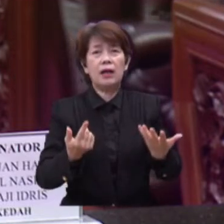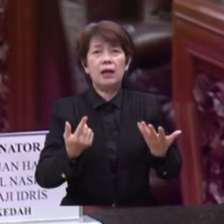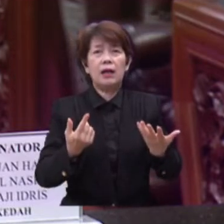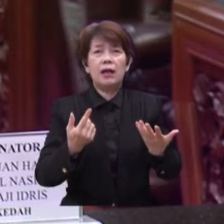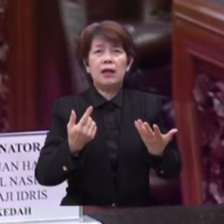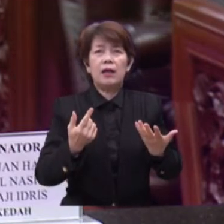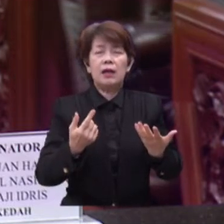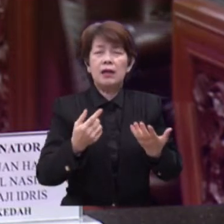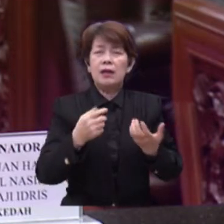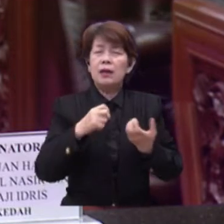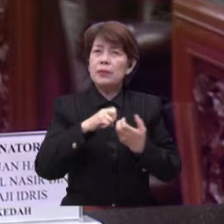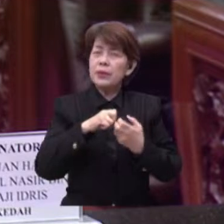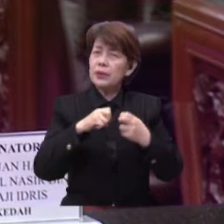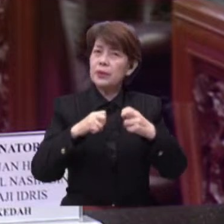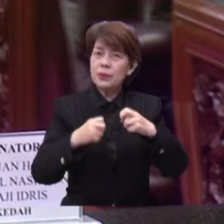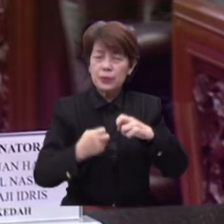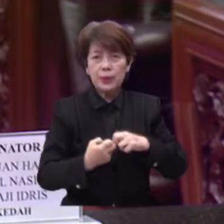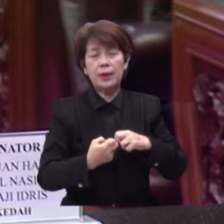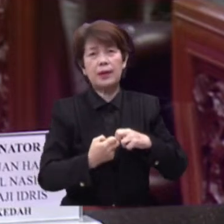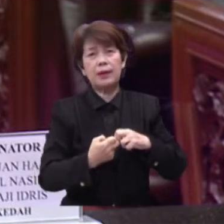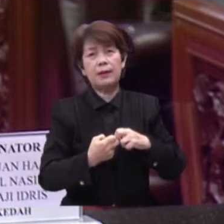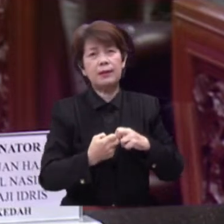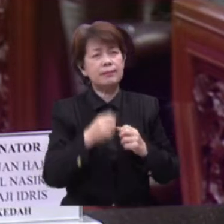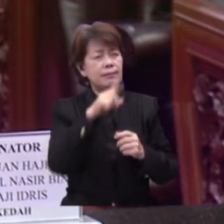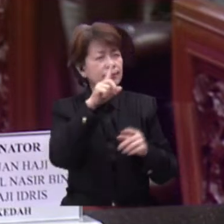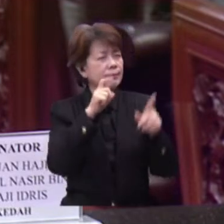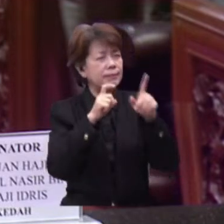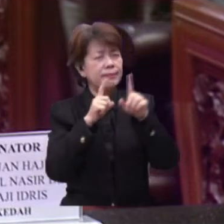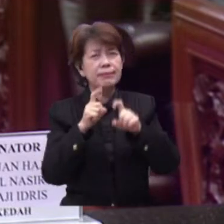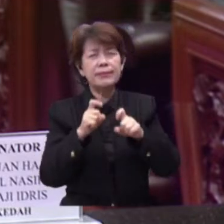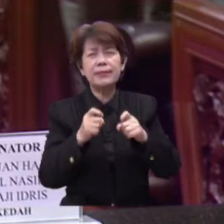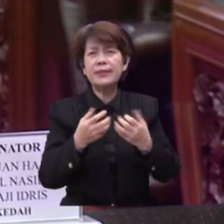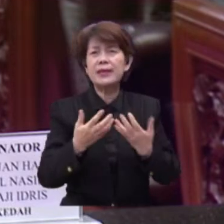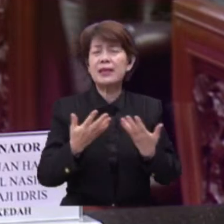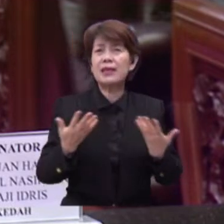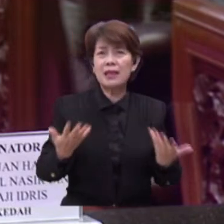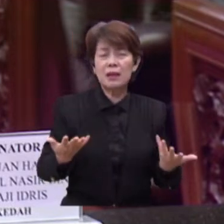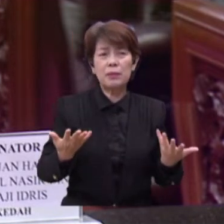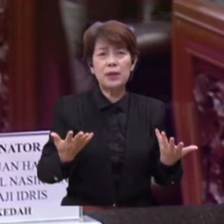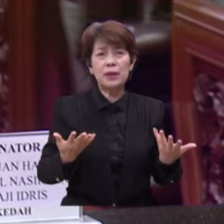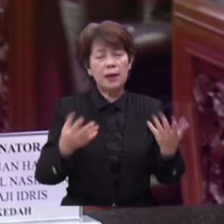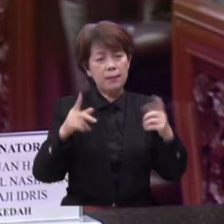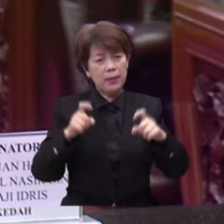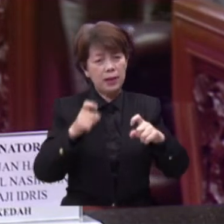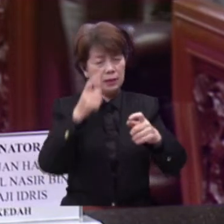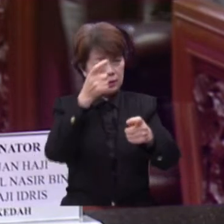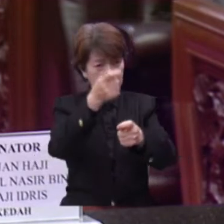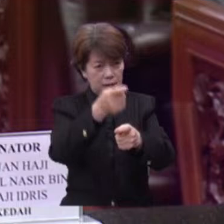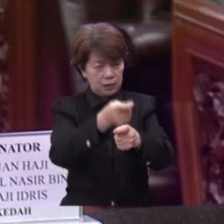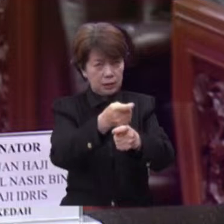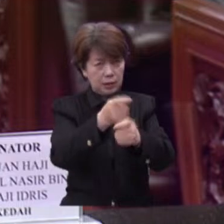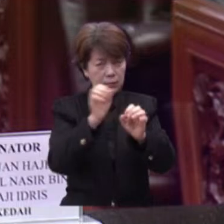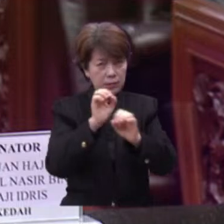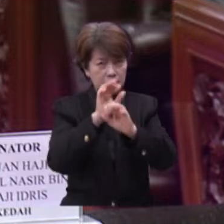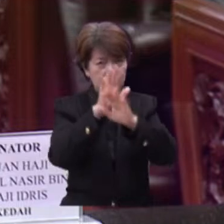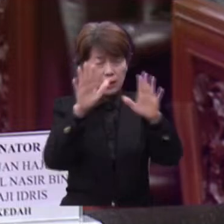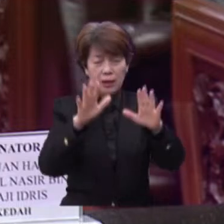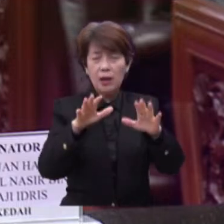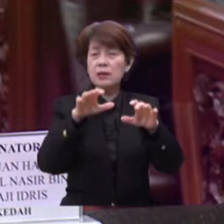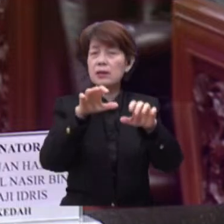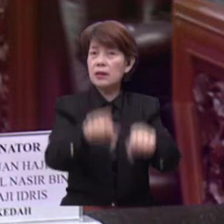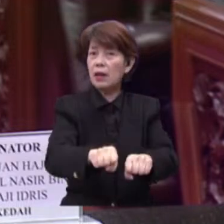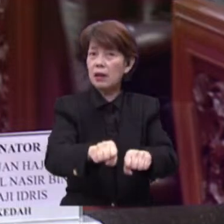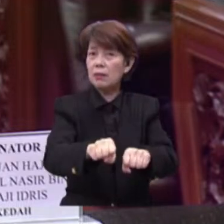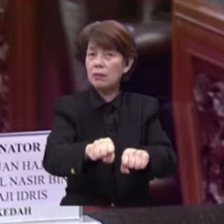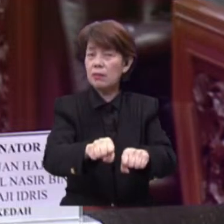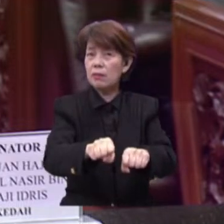kepada kita adalah bagaimana kita tentukan kalau ditangkap mereka ini boleh Ditangkap